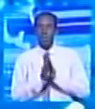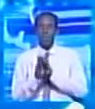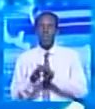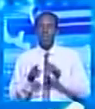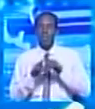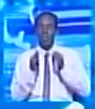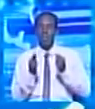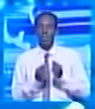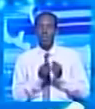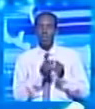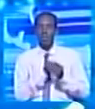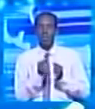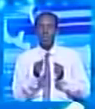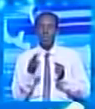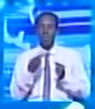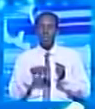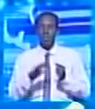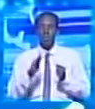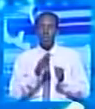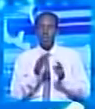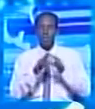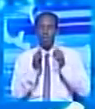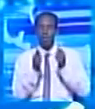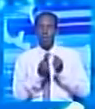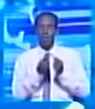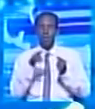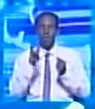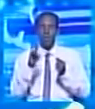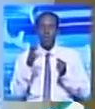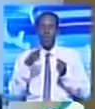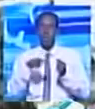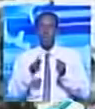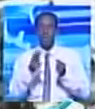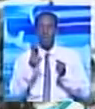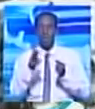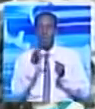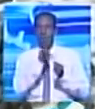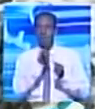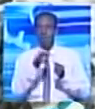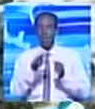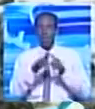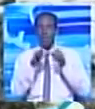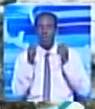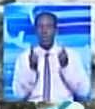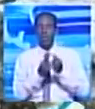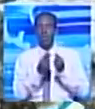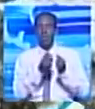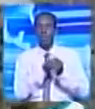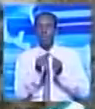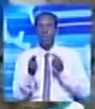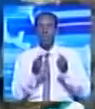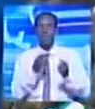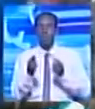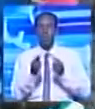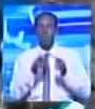Après la journée d'hier d'entretien et de nettoyage de la place Mahmoud Harbi, la garde-côte poursuit aujourd'hui ses activités de participation